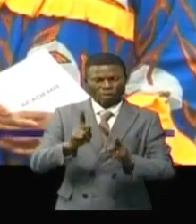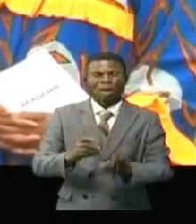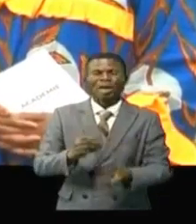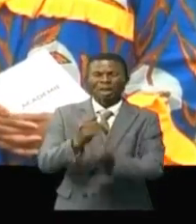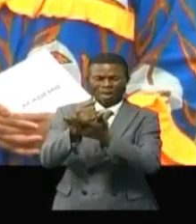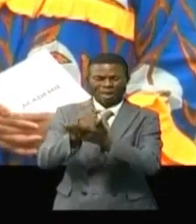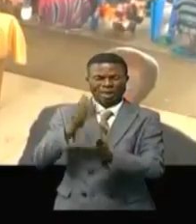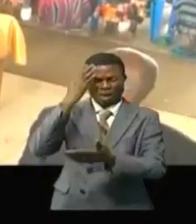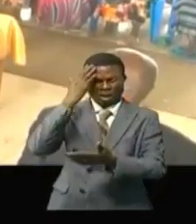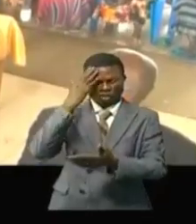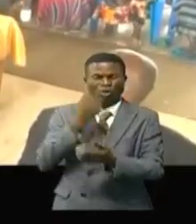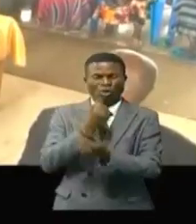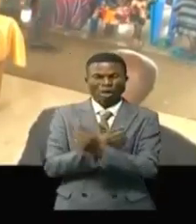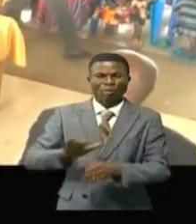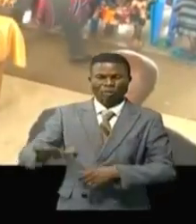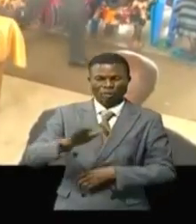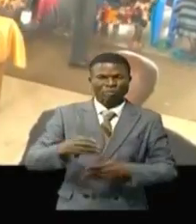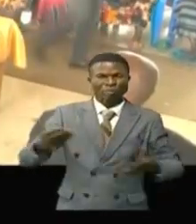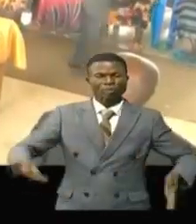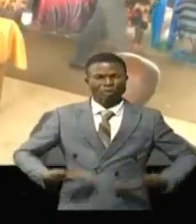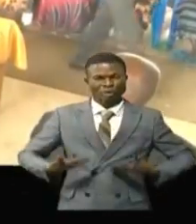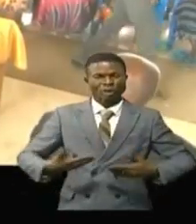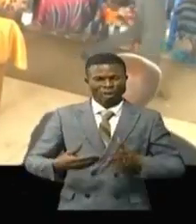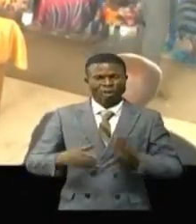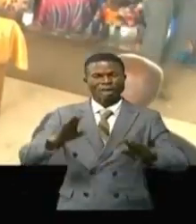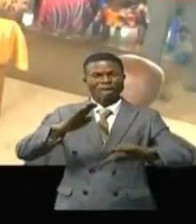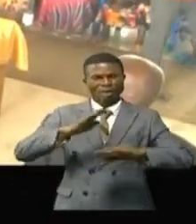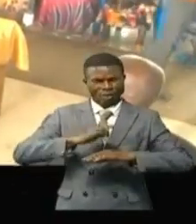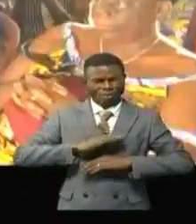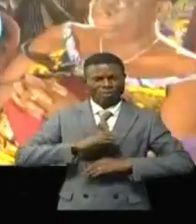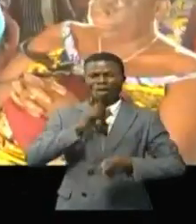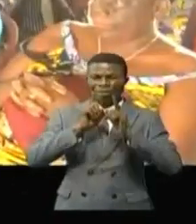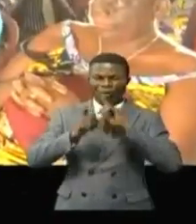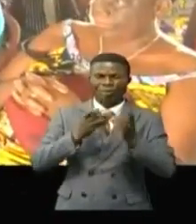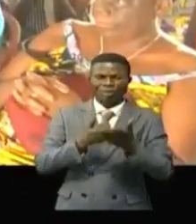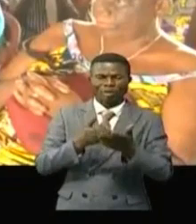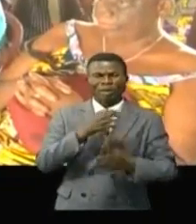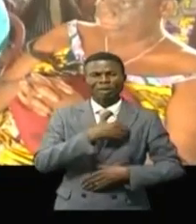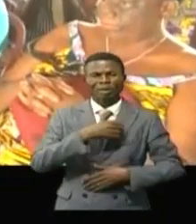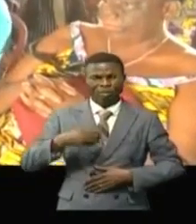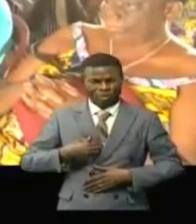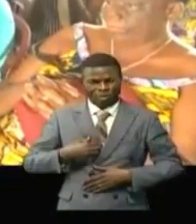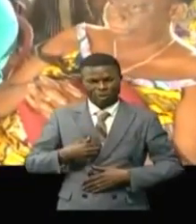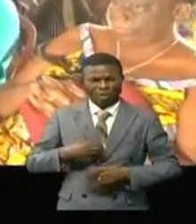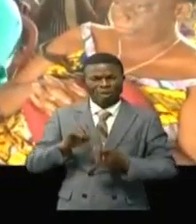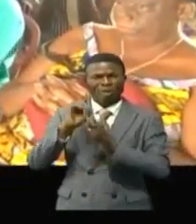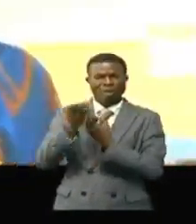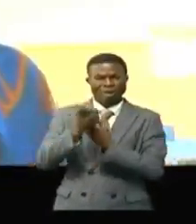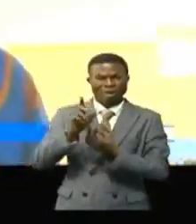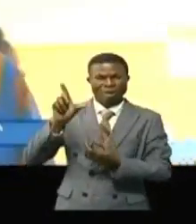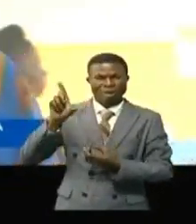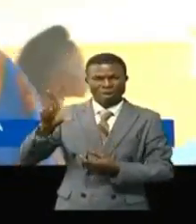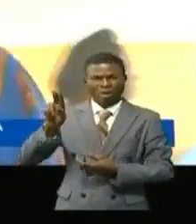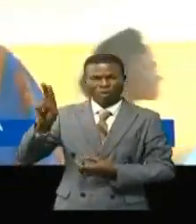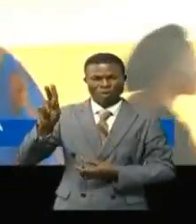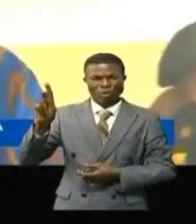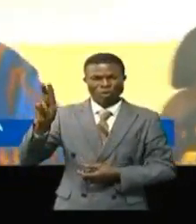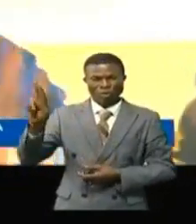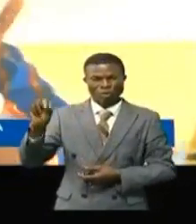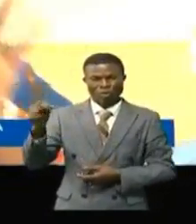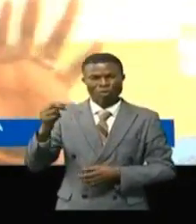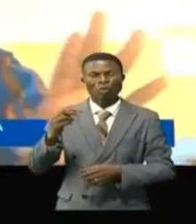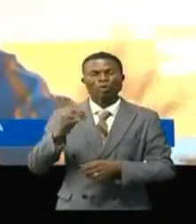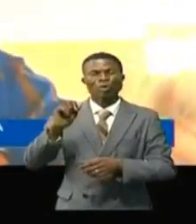la conscience. À cœur joie, visiblement satisfaite des échanges, les femmes du district de Lukunga promettent d'opérer un